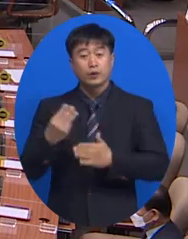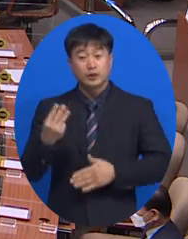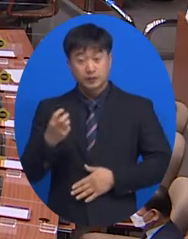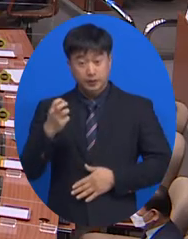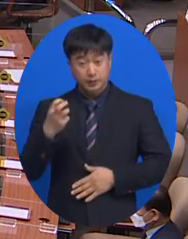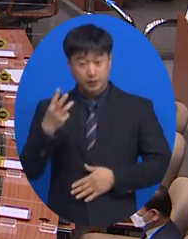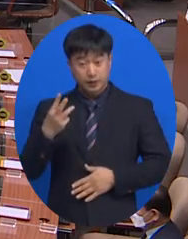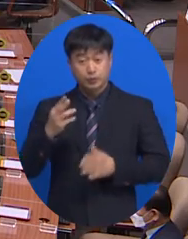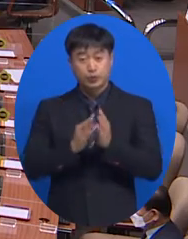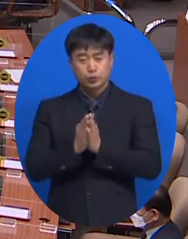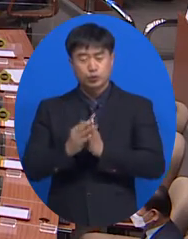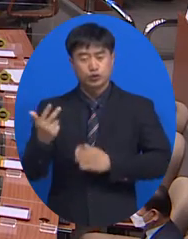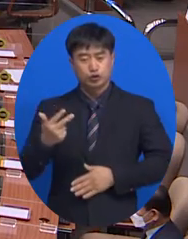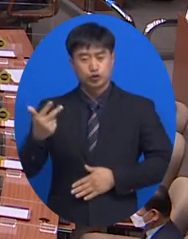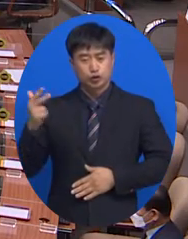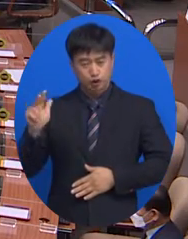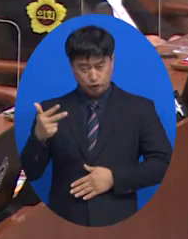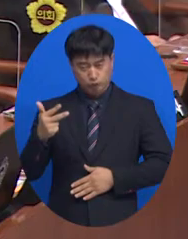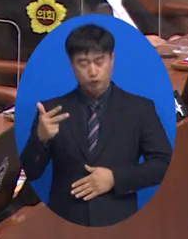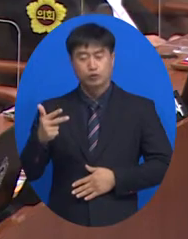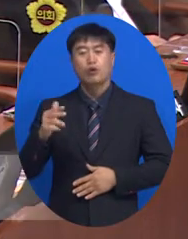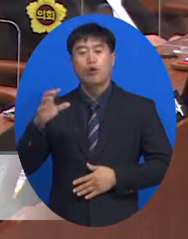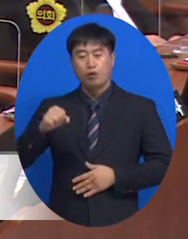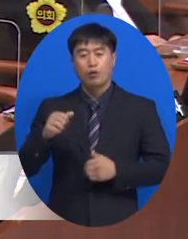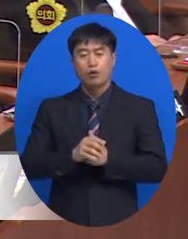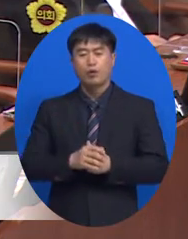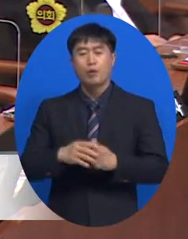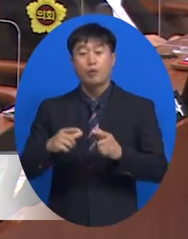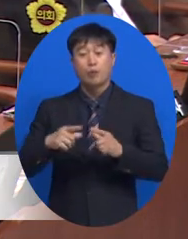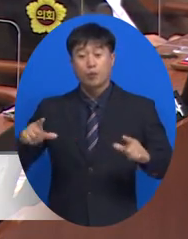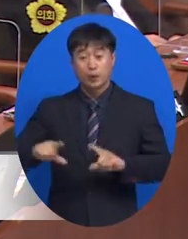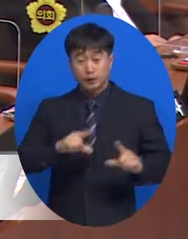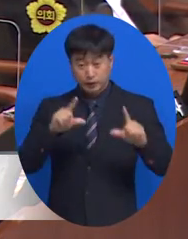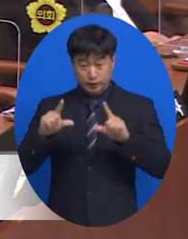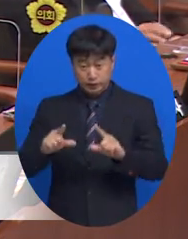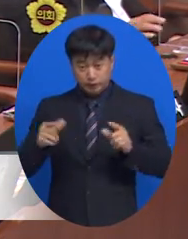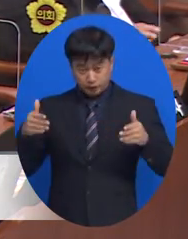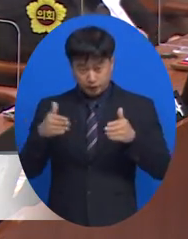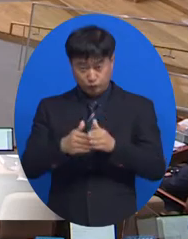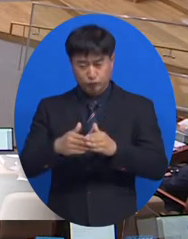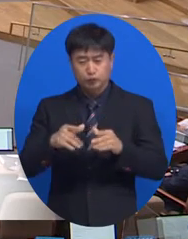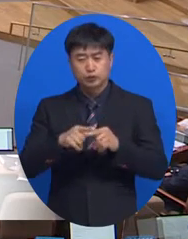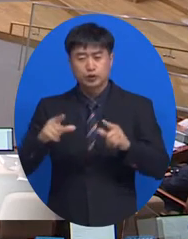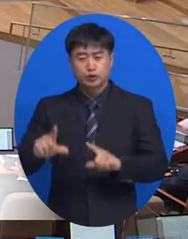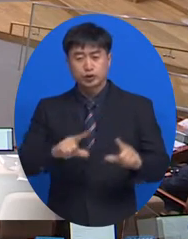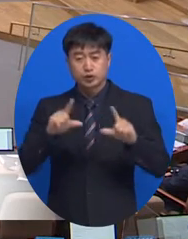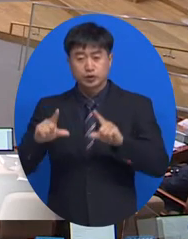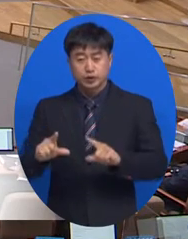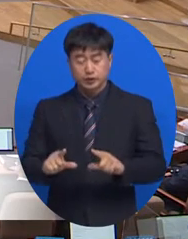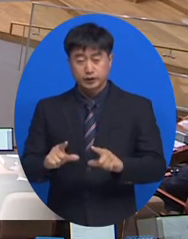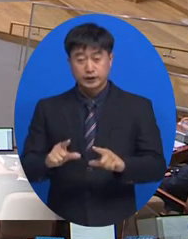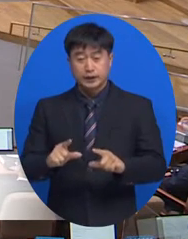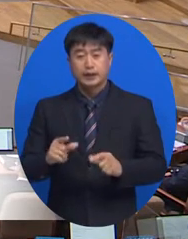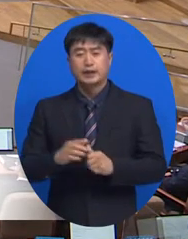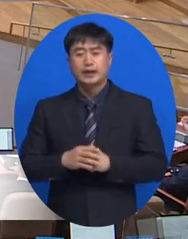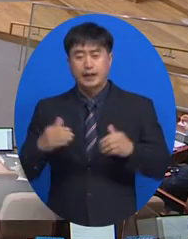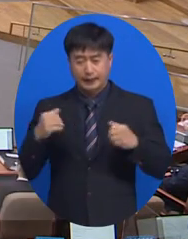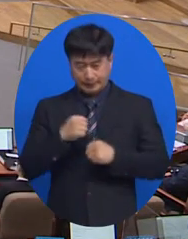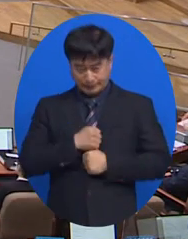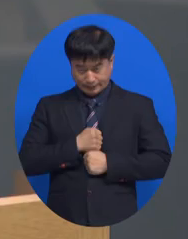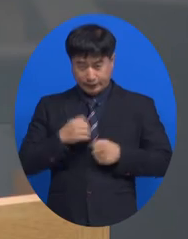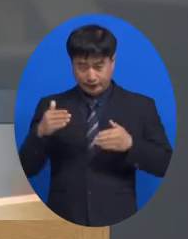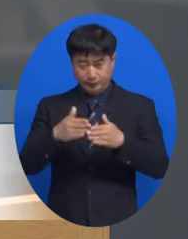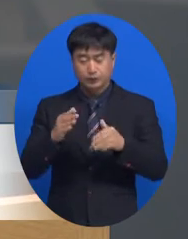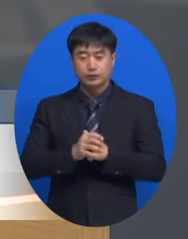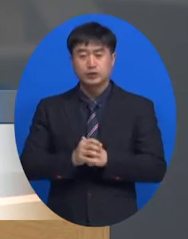총 33조 7790억원 규모를 편성해 민생의 중점을 두고 민생 기회 안전 세 분야에 집중투입한다는